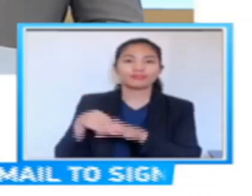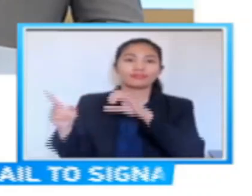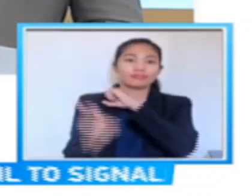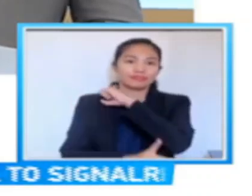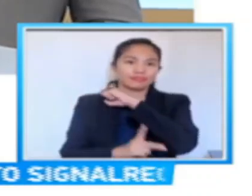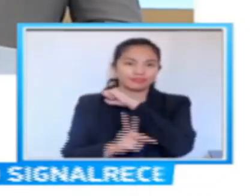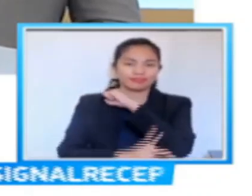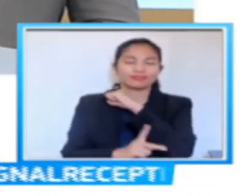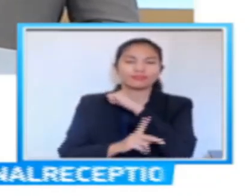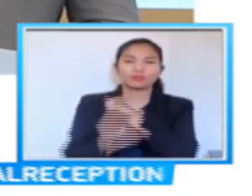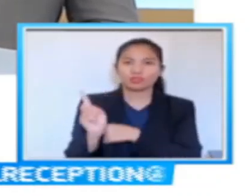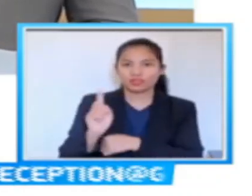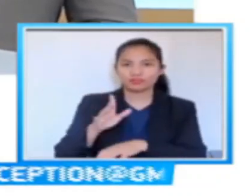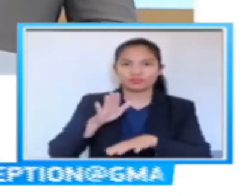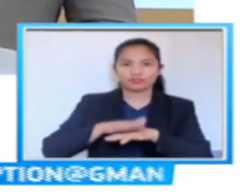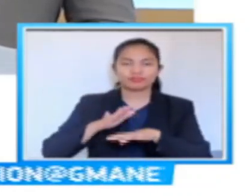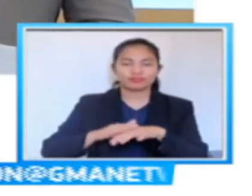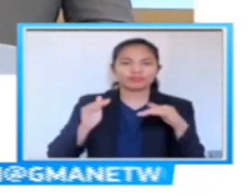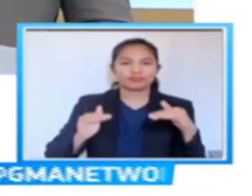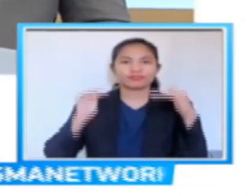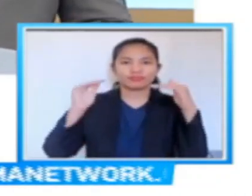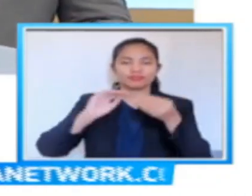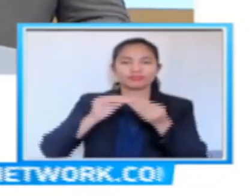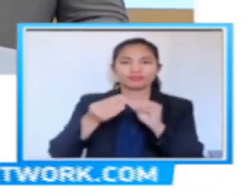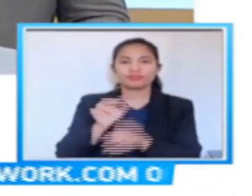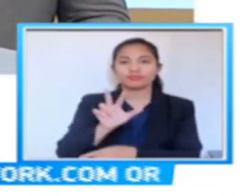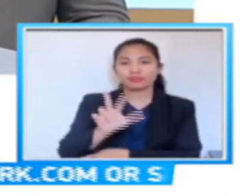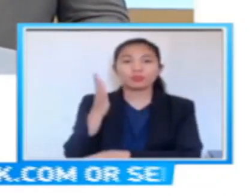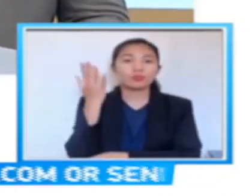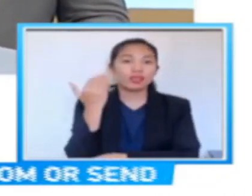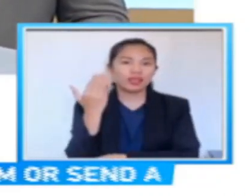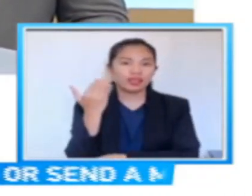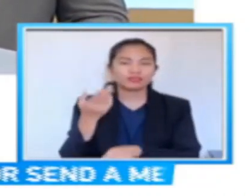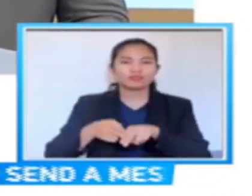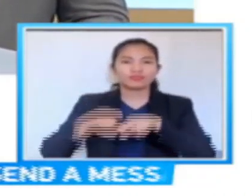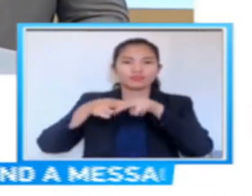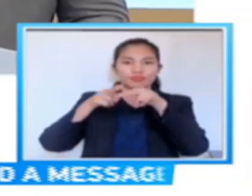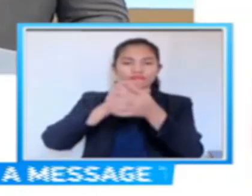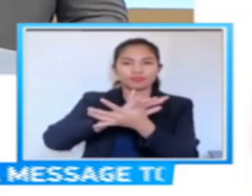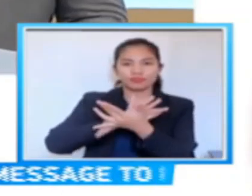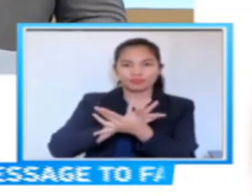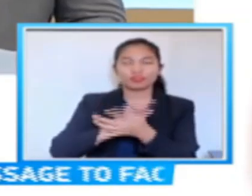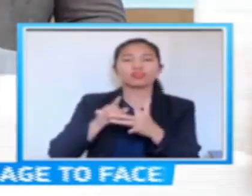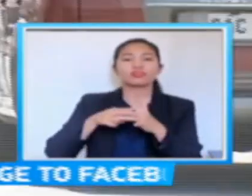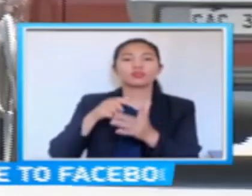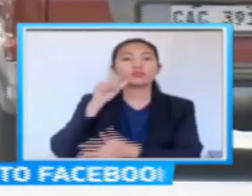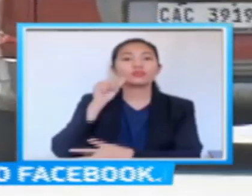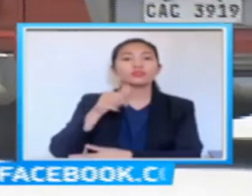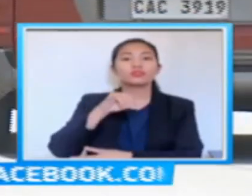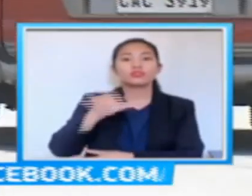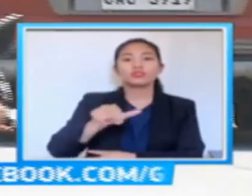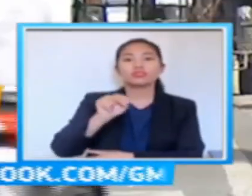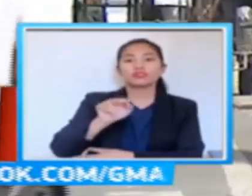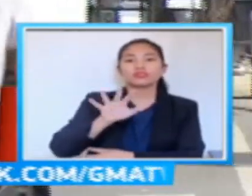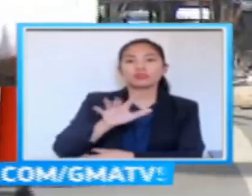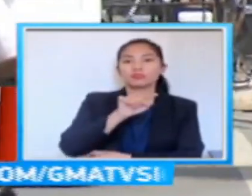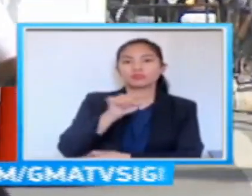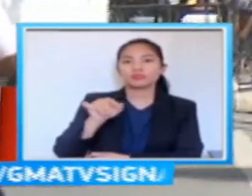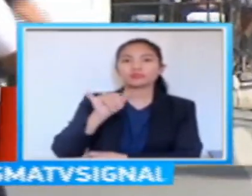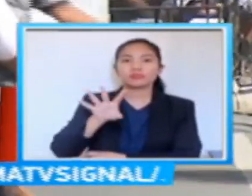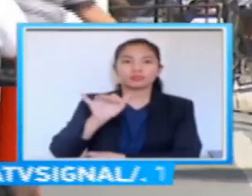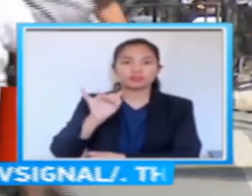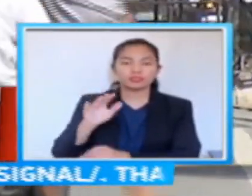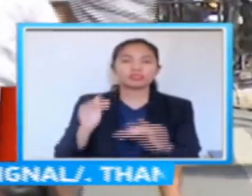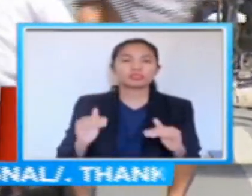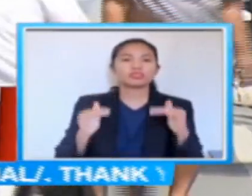po yan sa lumolobong COVID cases. Simula po bukas, January 5 hanggang sa January 15, Alert Level 3 na